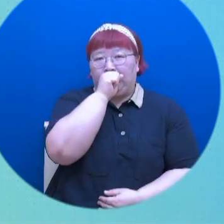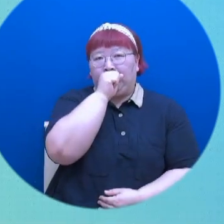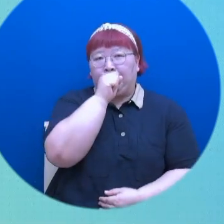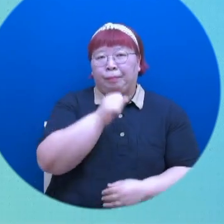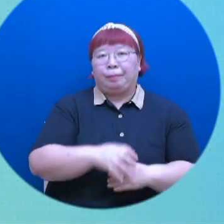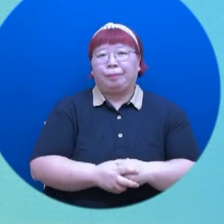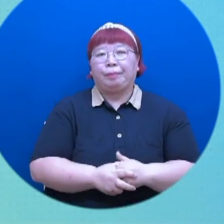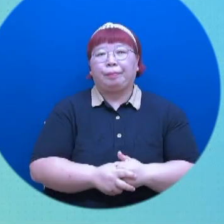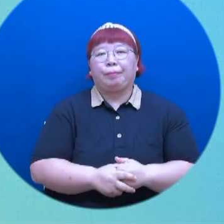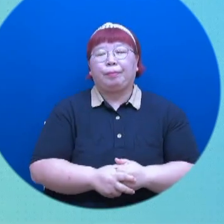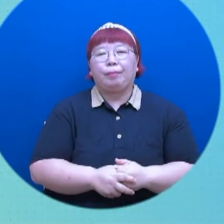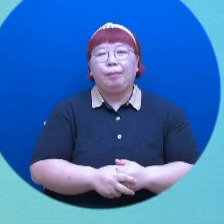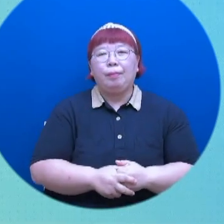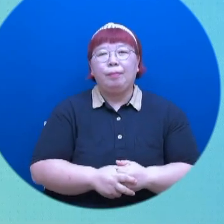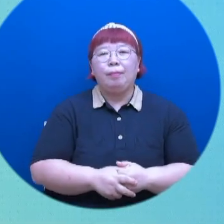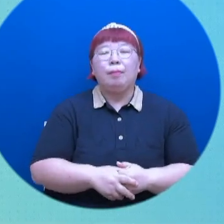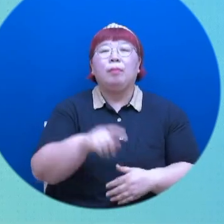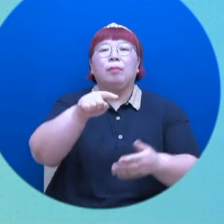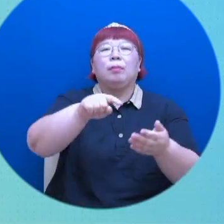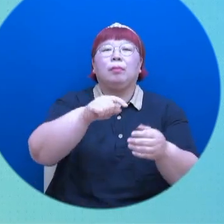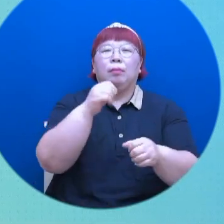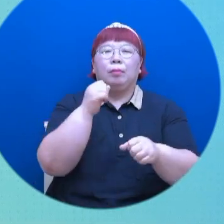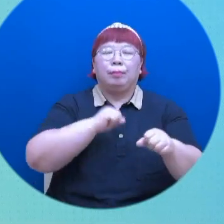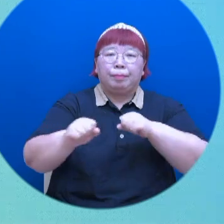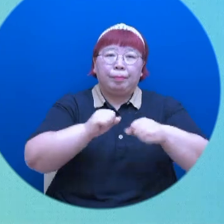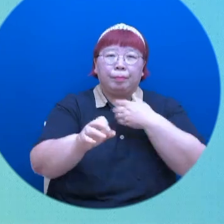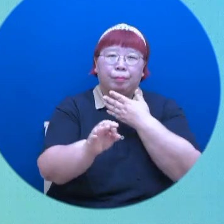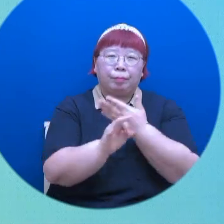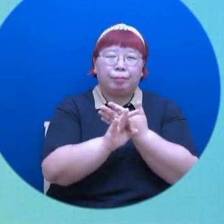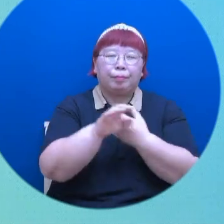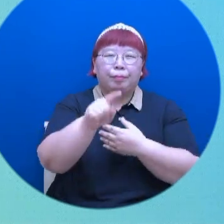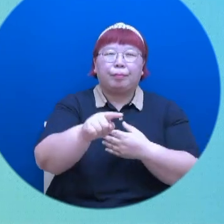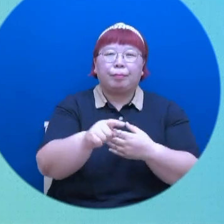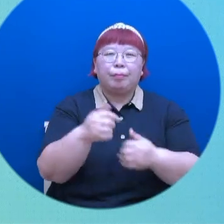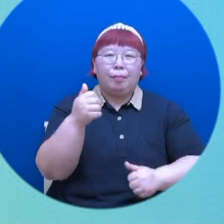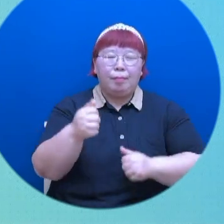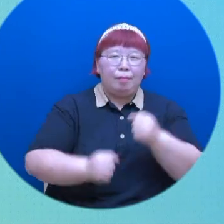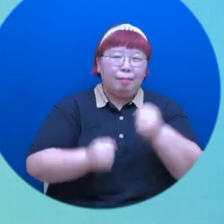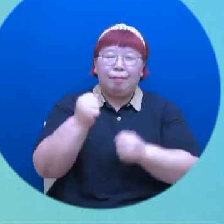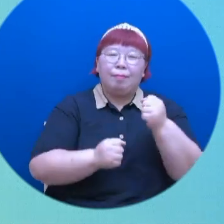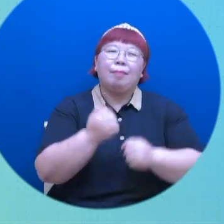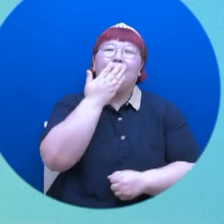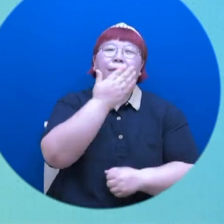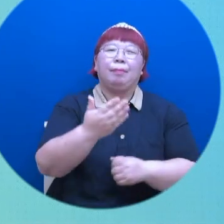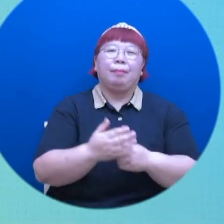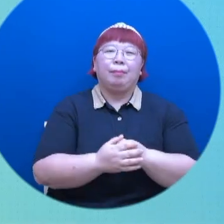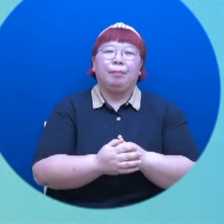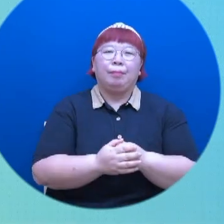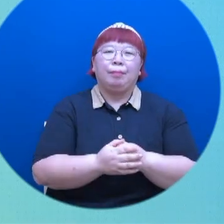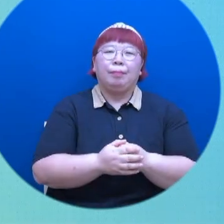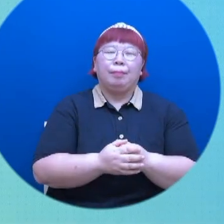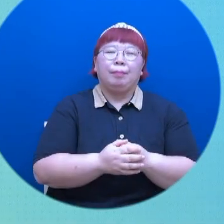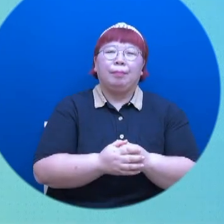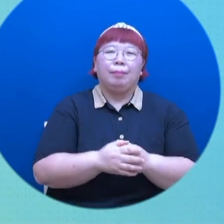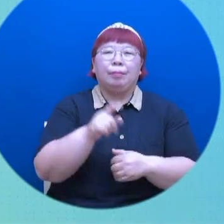왜냐하면 그래야 네가 달릴 수 있단다. 그래야